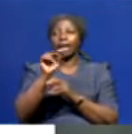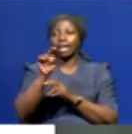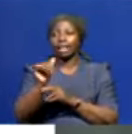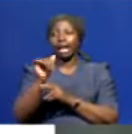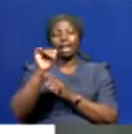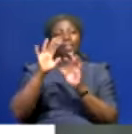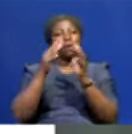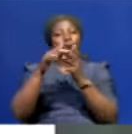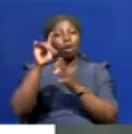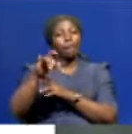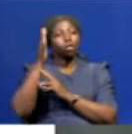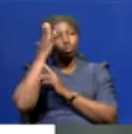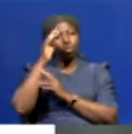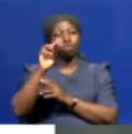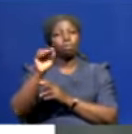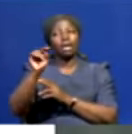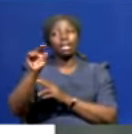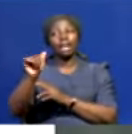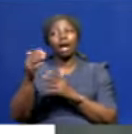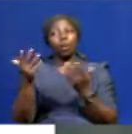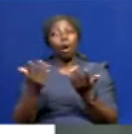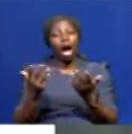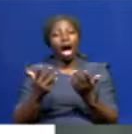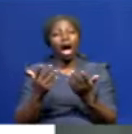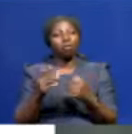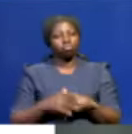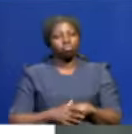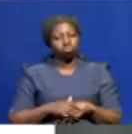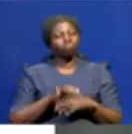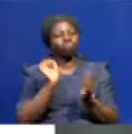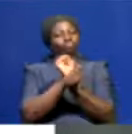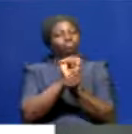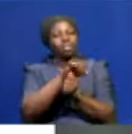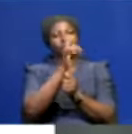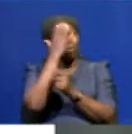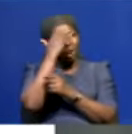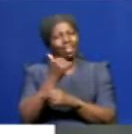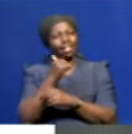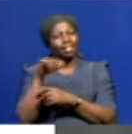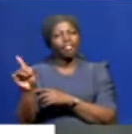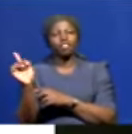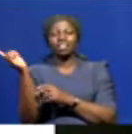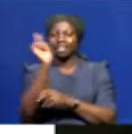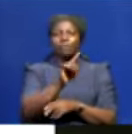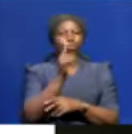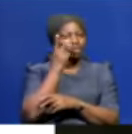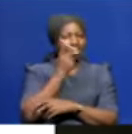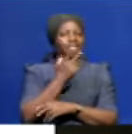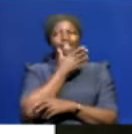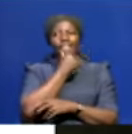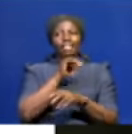tunauliza wamempeleka wapi na wamemchukua kwa nini, na alikuwa ameturia kwa baba yake kuona baba yake akiwa mgonjo.